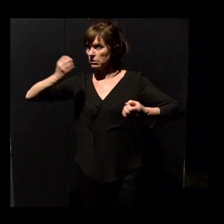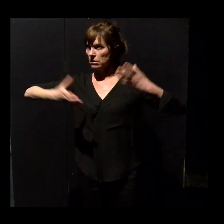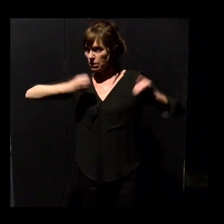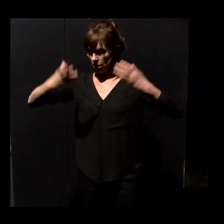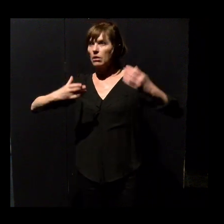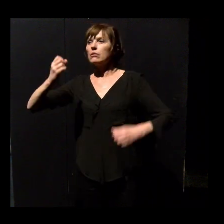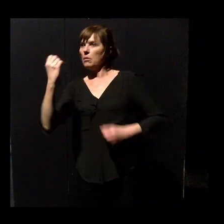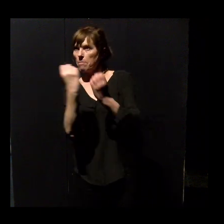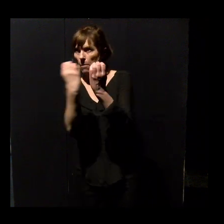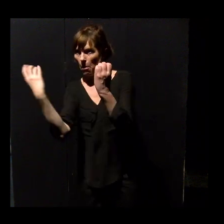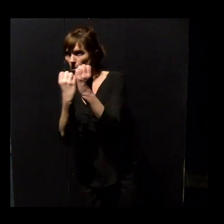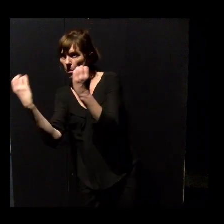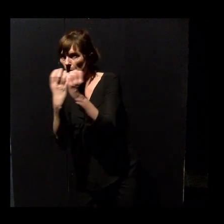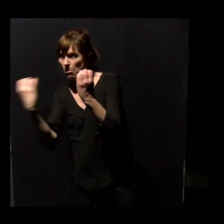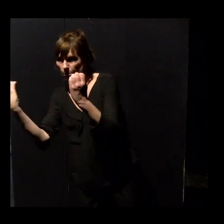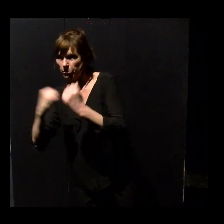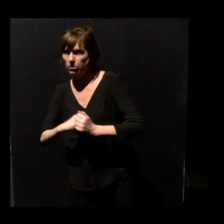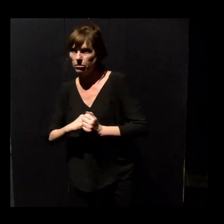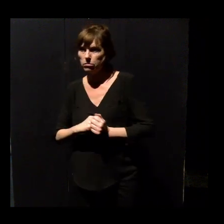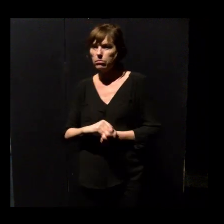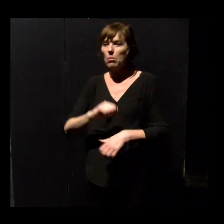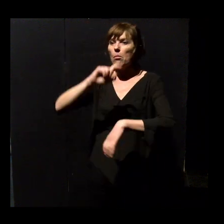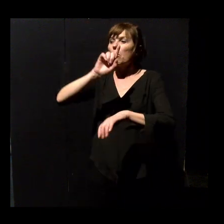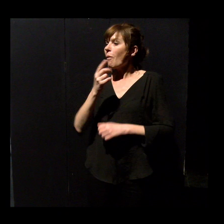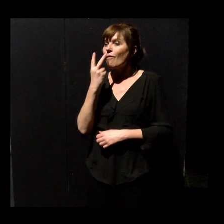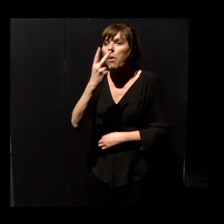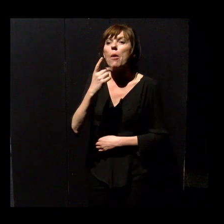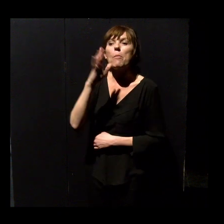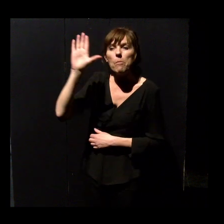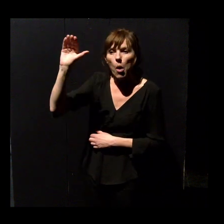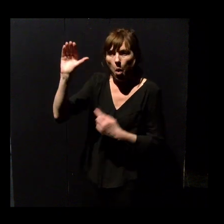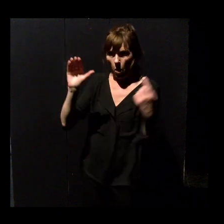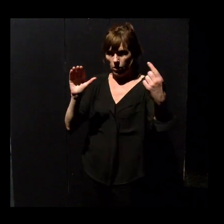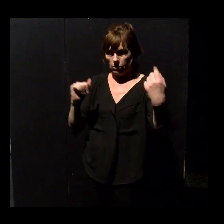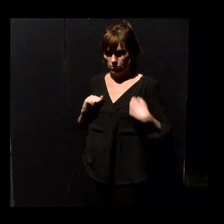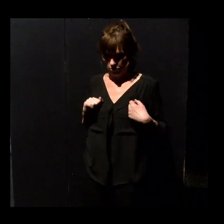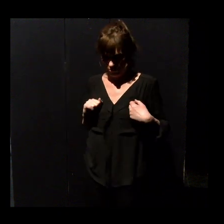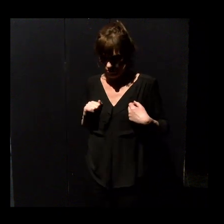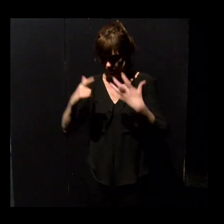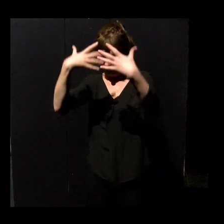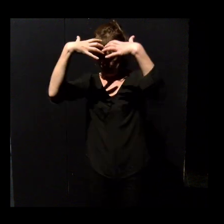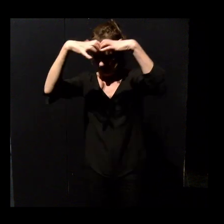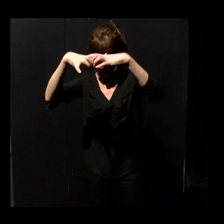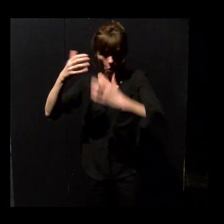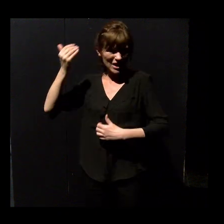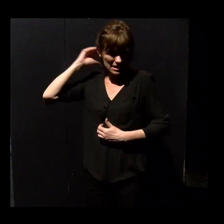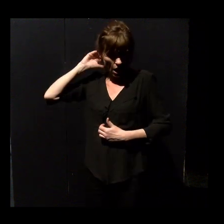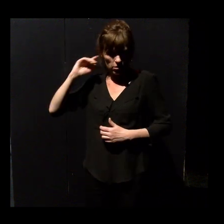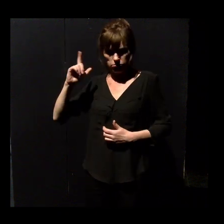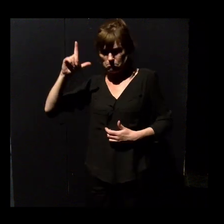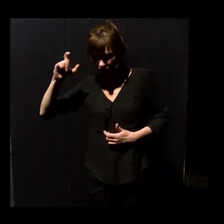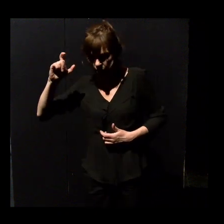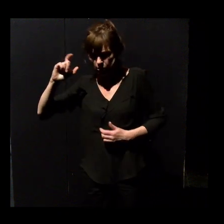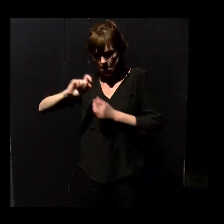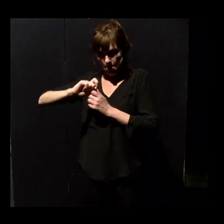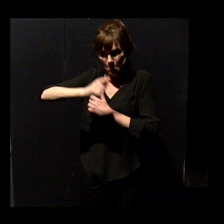bleu, l'activité commence assez tôt et elle va se faire dans la partie latérale du lobe occipital. Puis au niveau